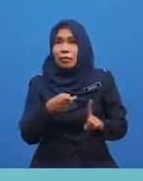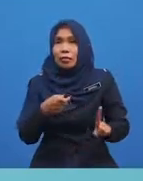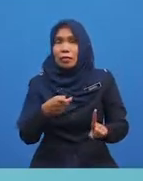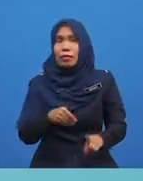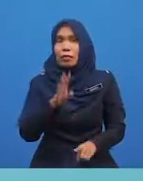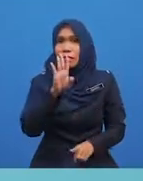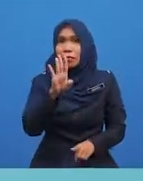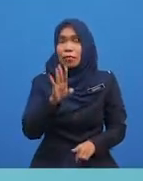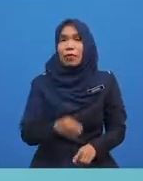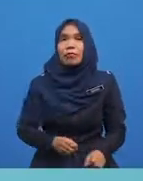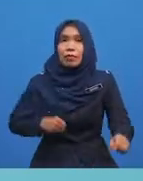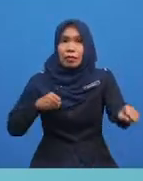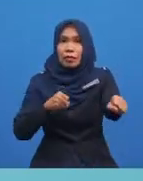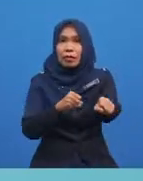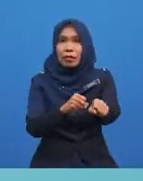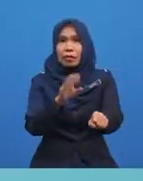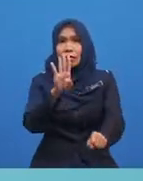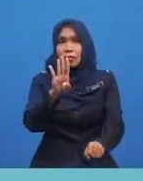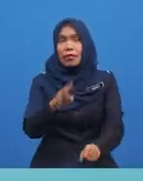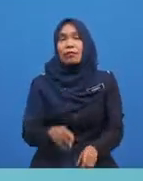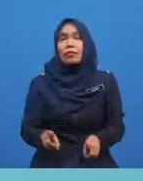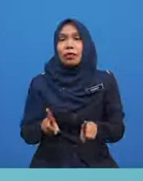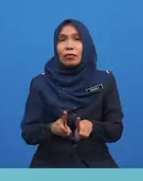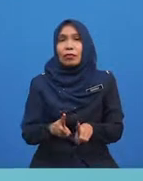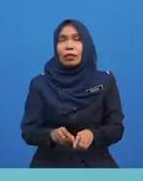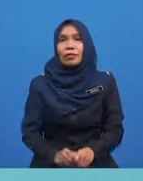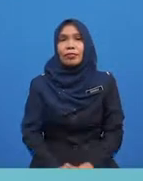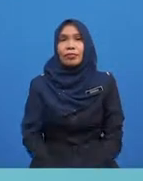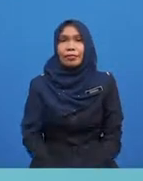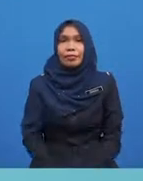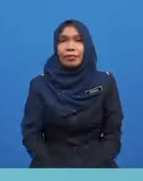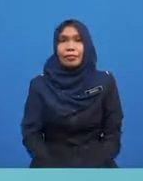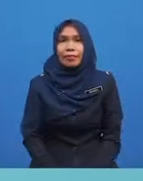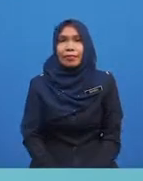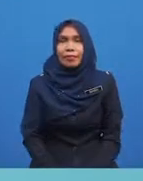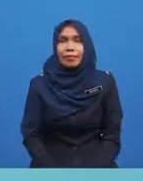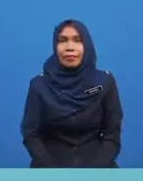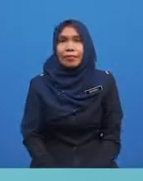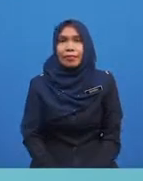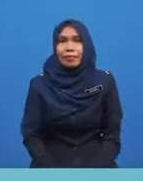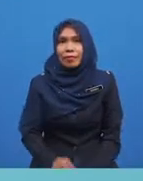sama dalam gambar di sebelah kiri paparan ini.